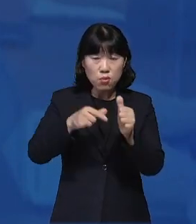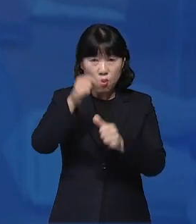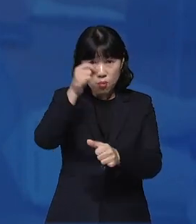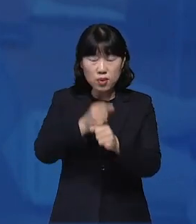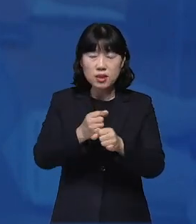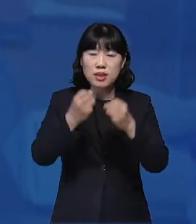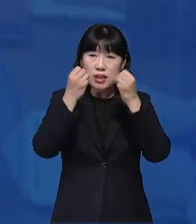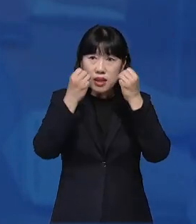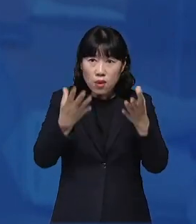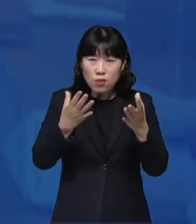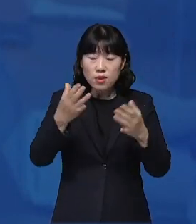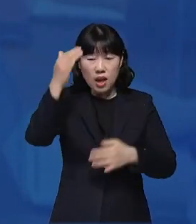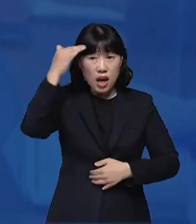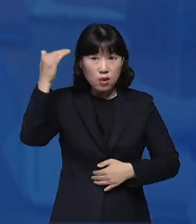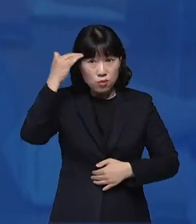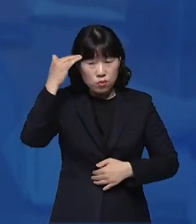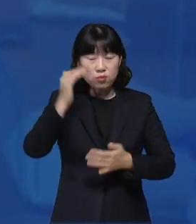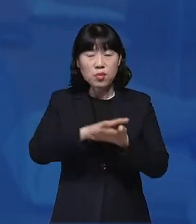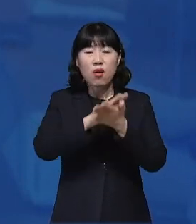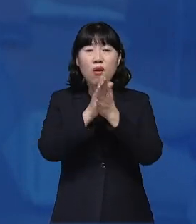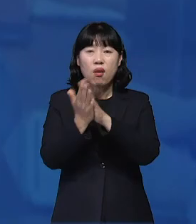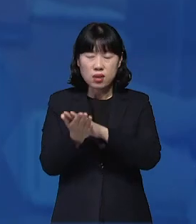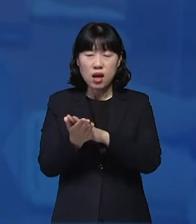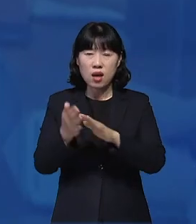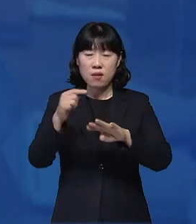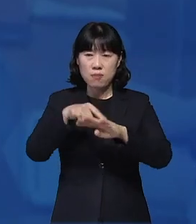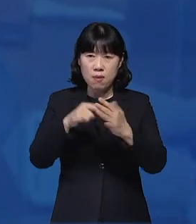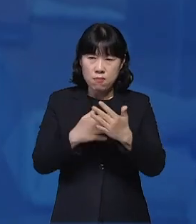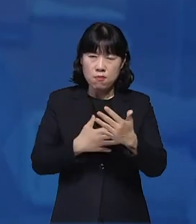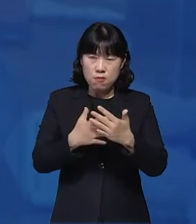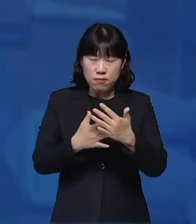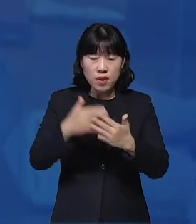가슴 끼는 청년들의 도저히 가는 대한민국 을 만들도록 하겠습니다